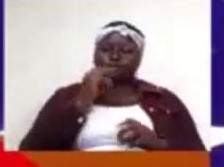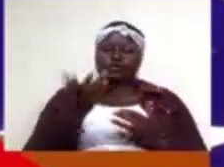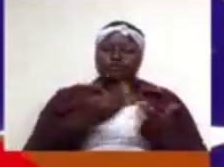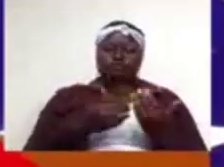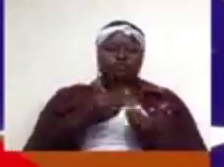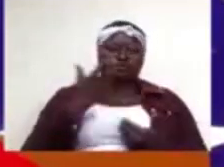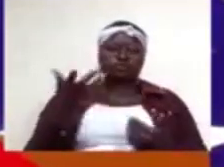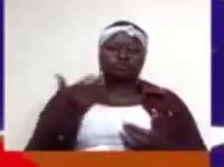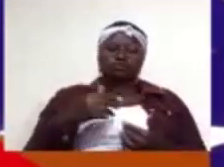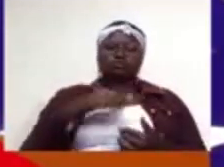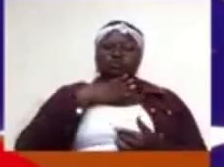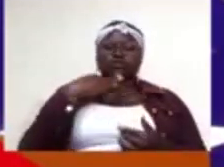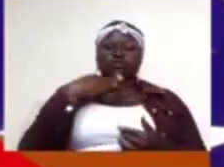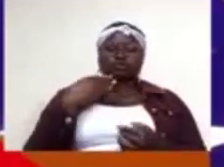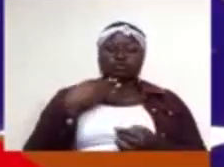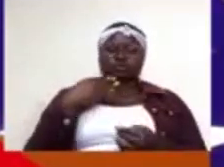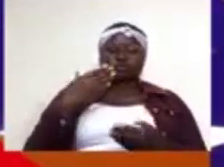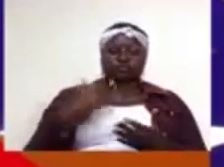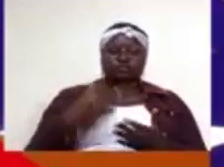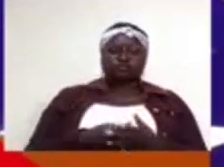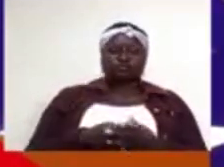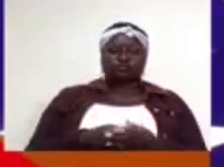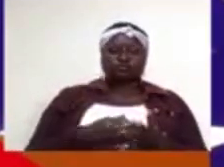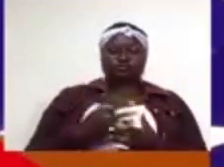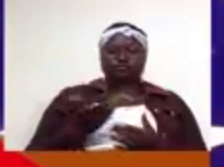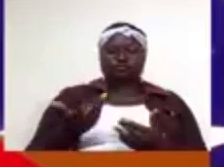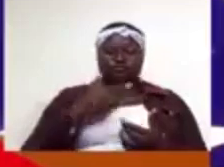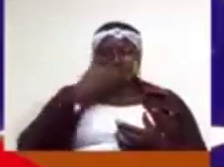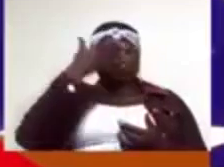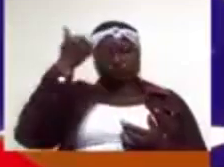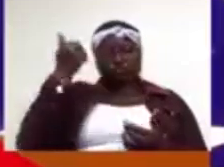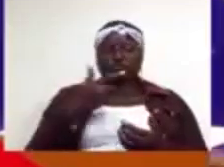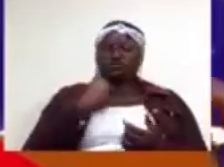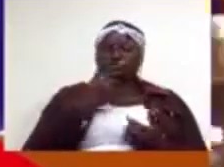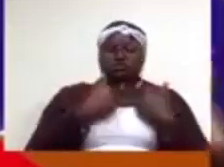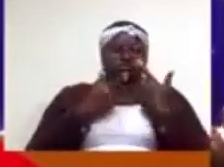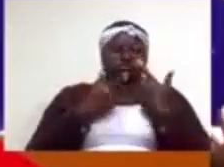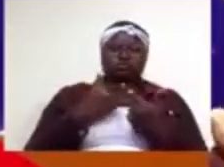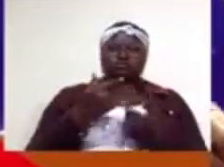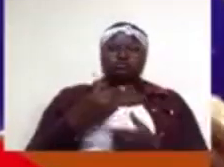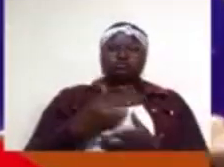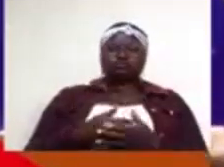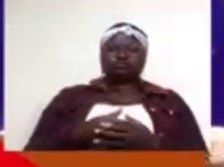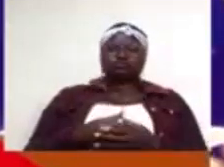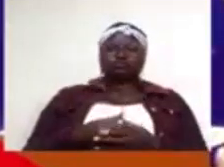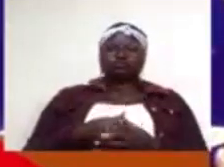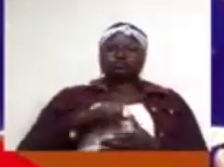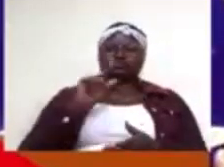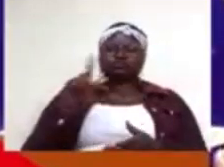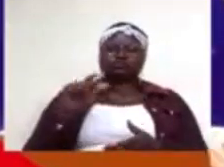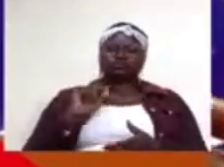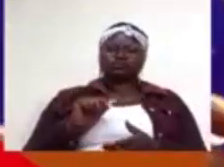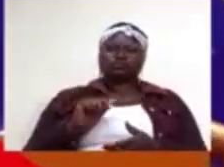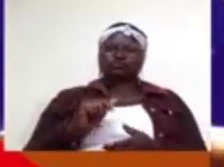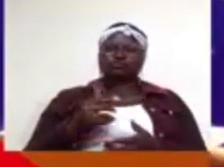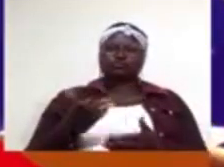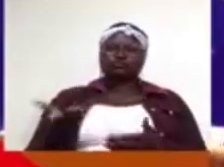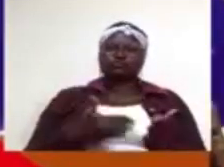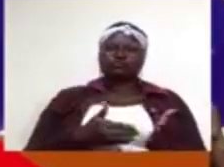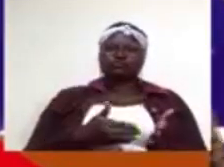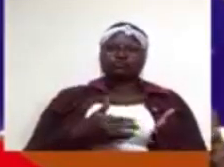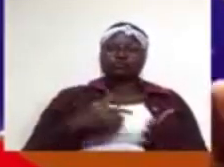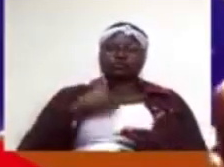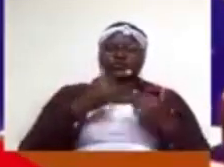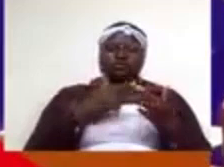cases makoro suicide todo wake they don't talk atiriri nyambe ngurenge na miario he